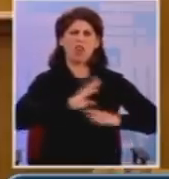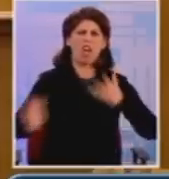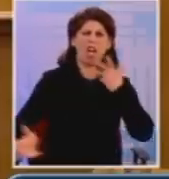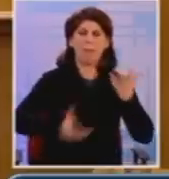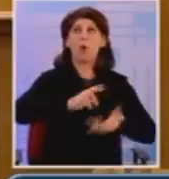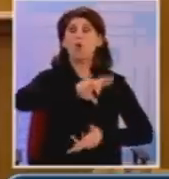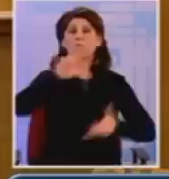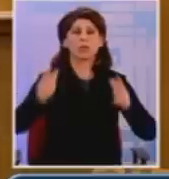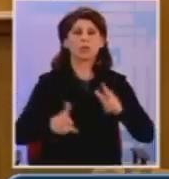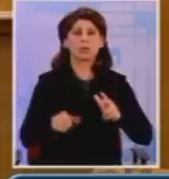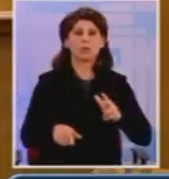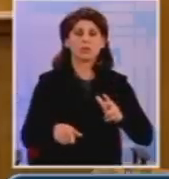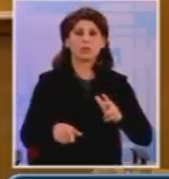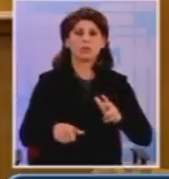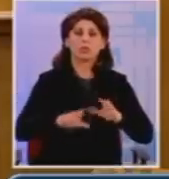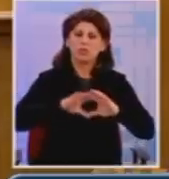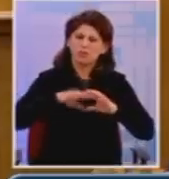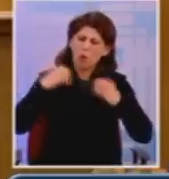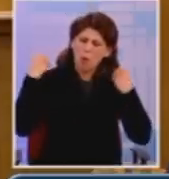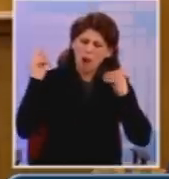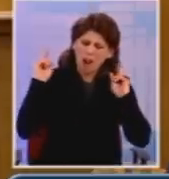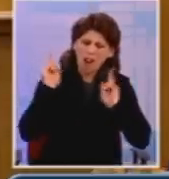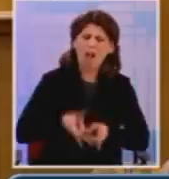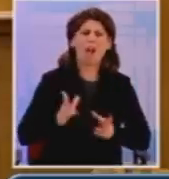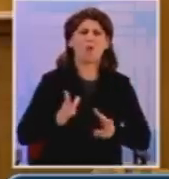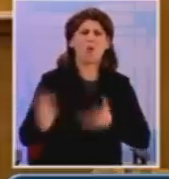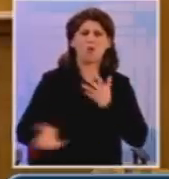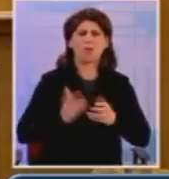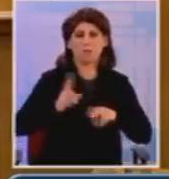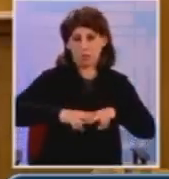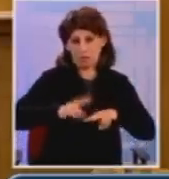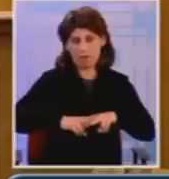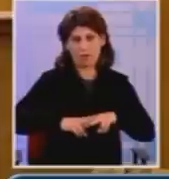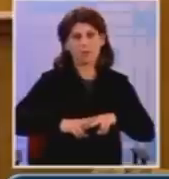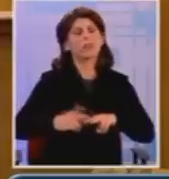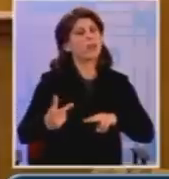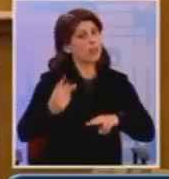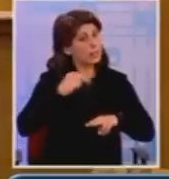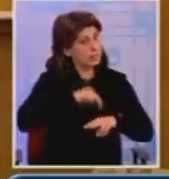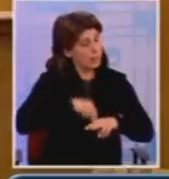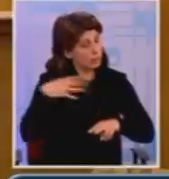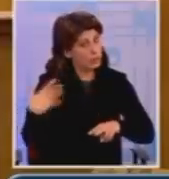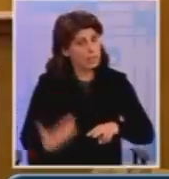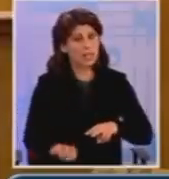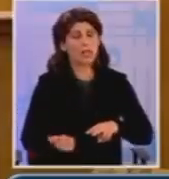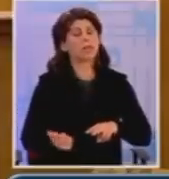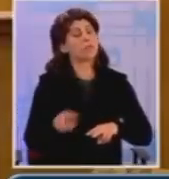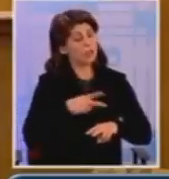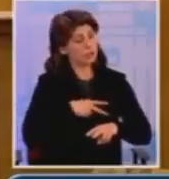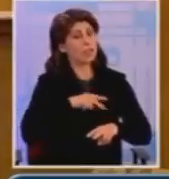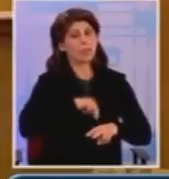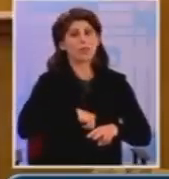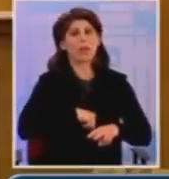το ολοκληρωτικό κακό του ολοκαυτώματος, ωφελήθηκε και ορθώς ωφελήθηκε από